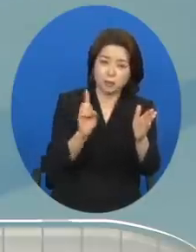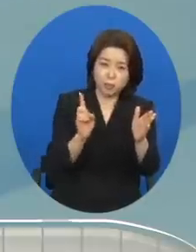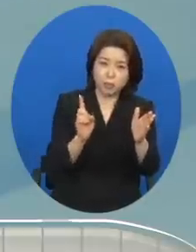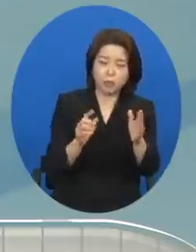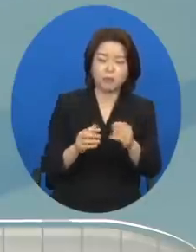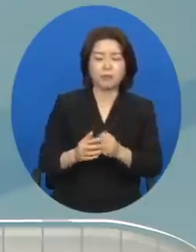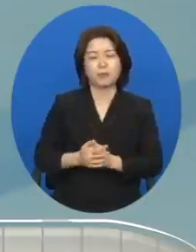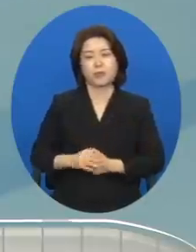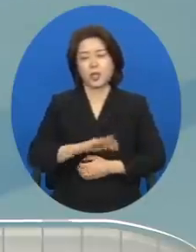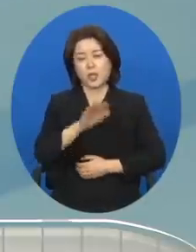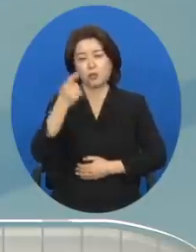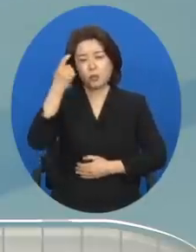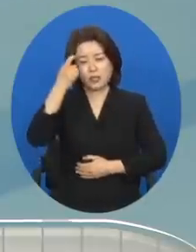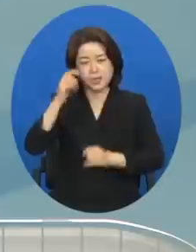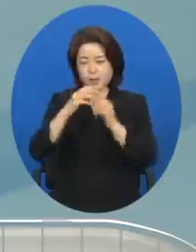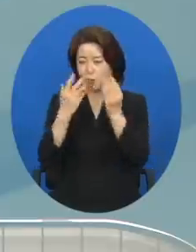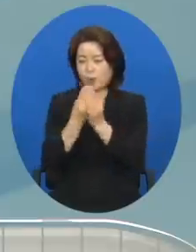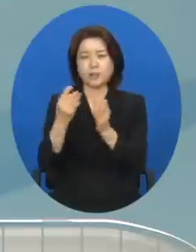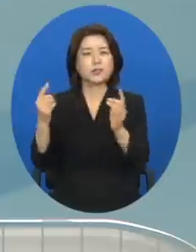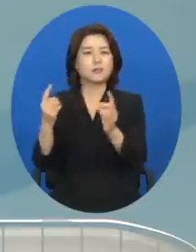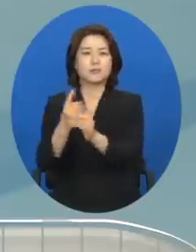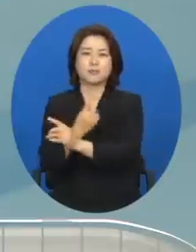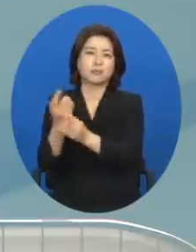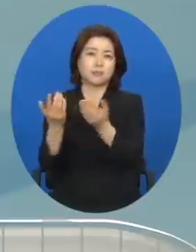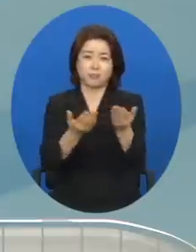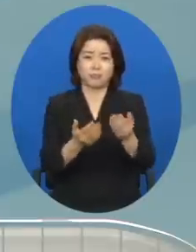우리의 생각을 완전히 바꾸는 거예요.